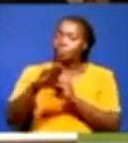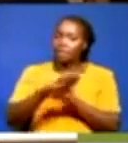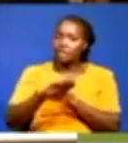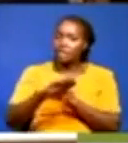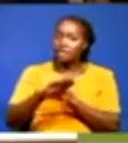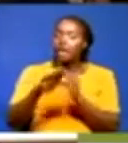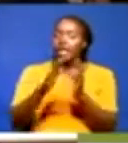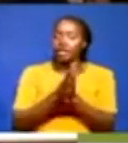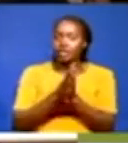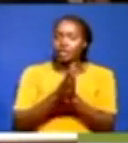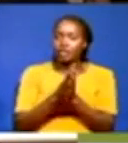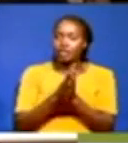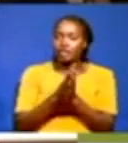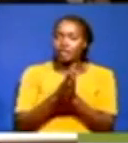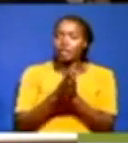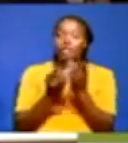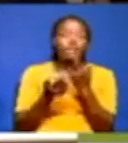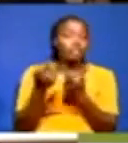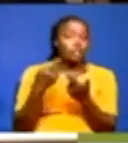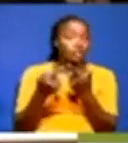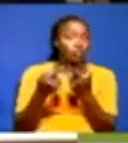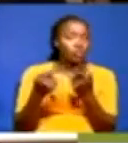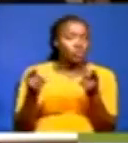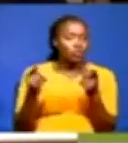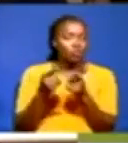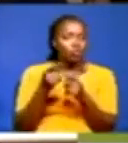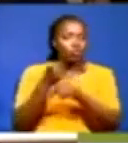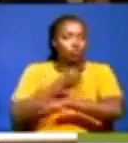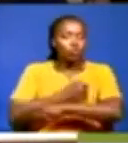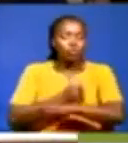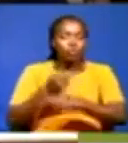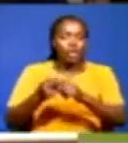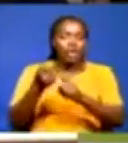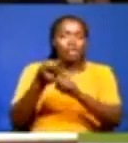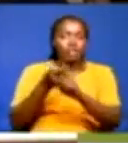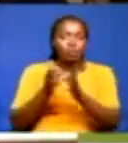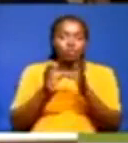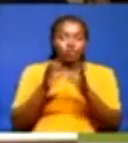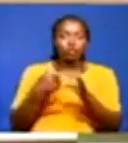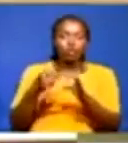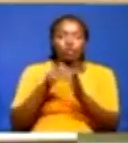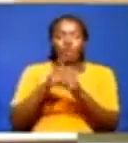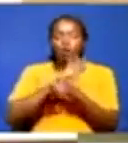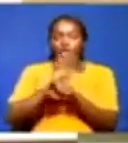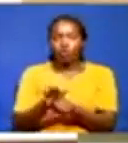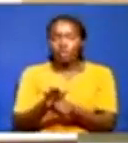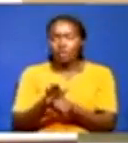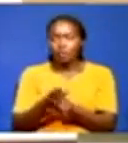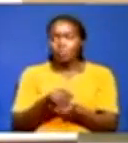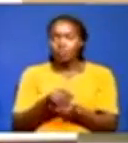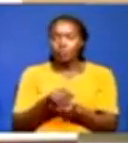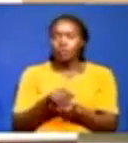Respectively, they came with their shorter school terms as forced upon us by the COVID-19 pandemic. Kwenye